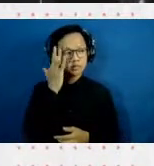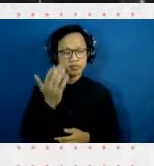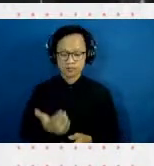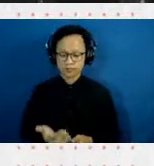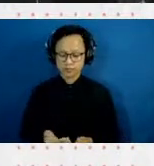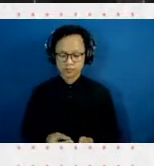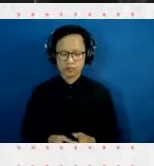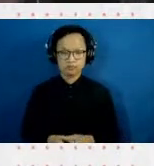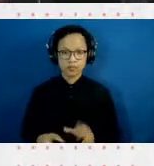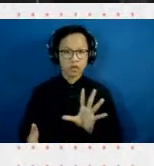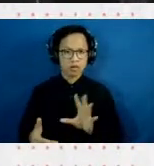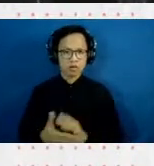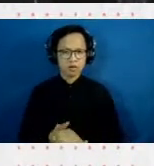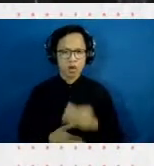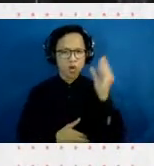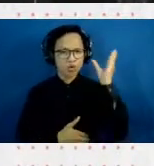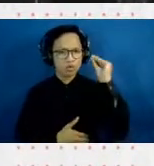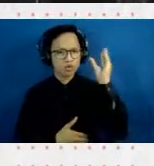Sudah masuk ya suaraku?